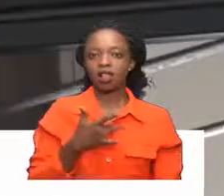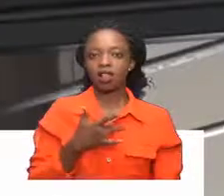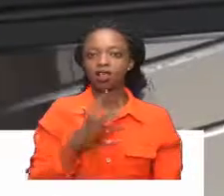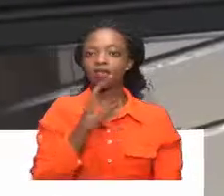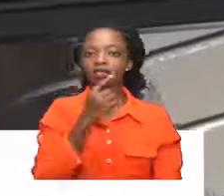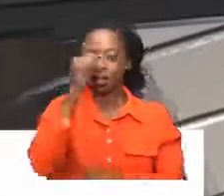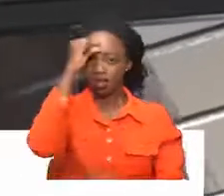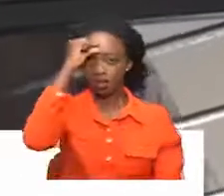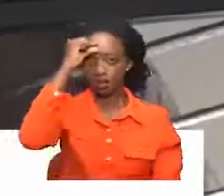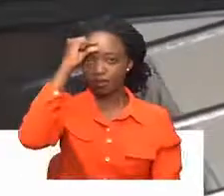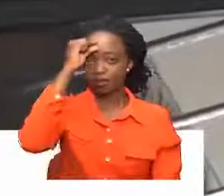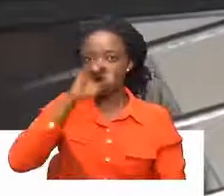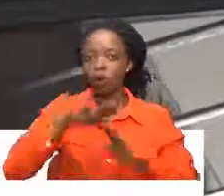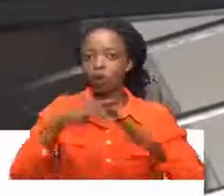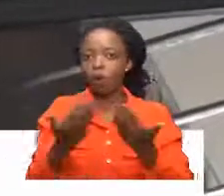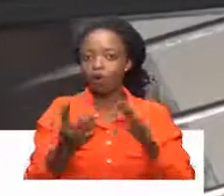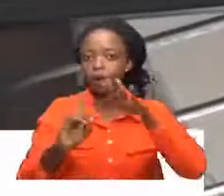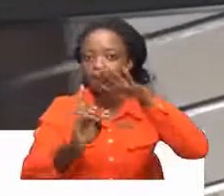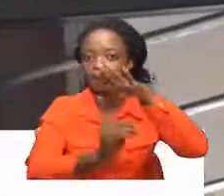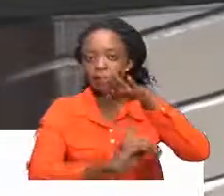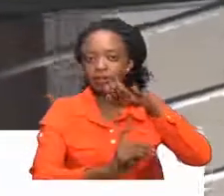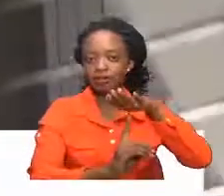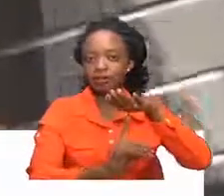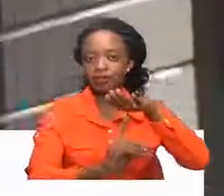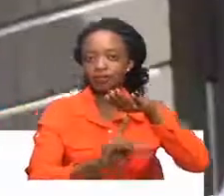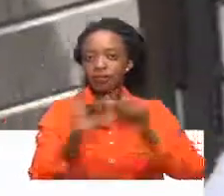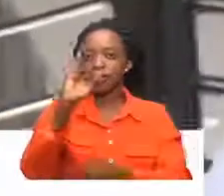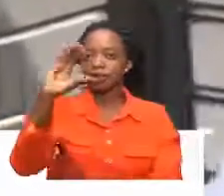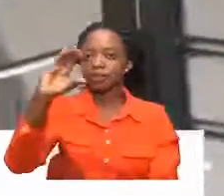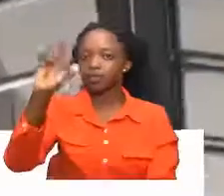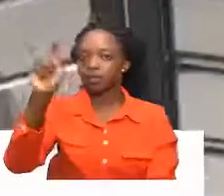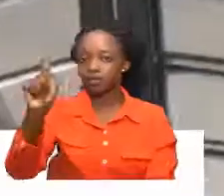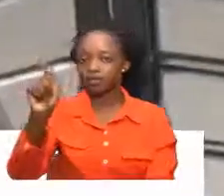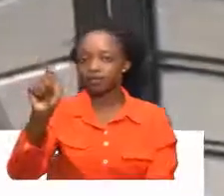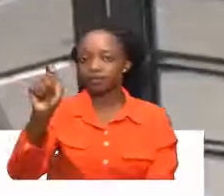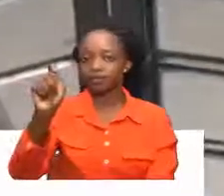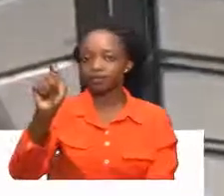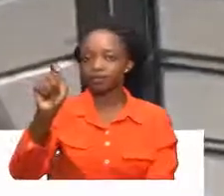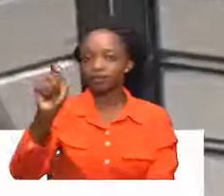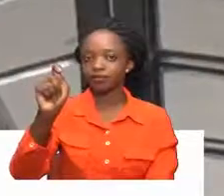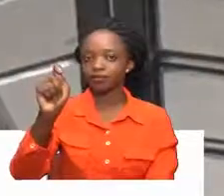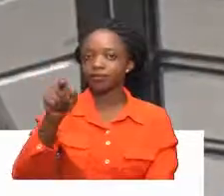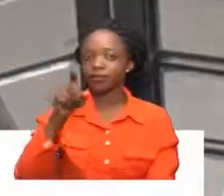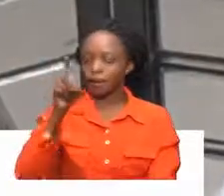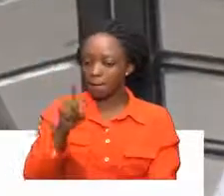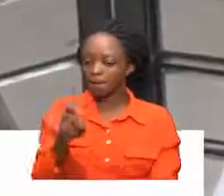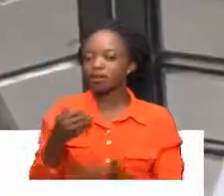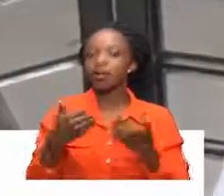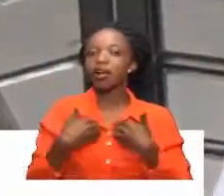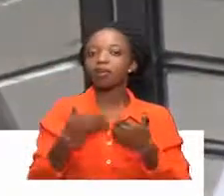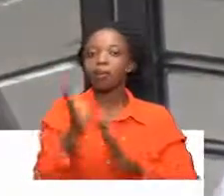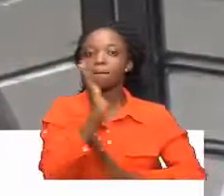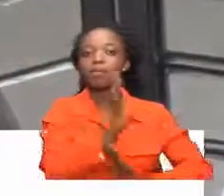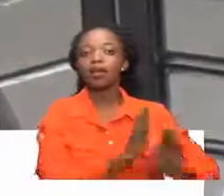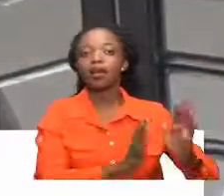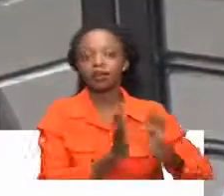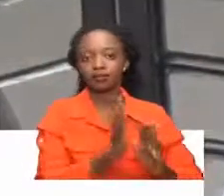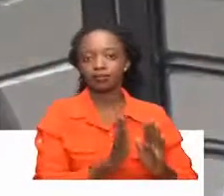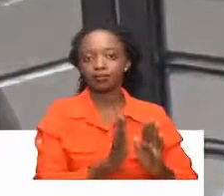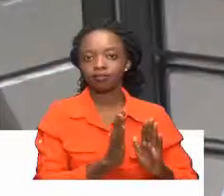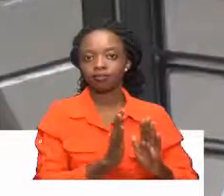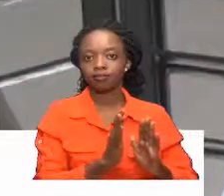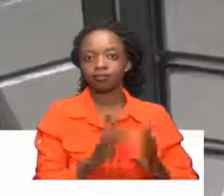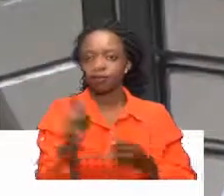serikali ama na wizara ya ICT ni kwamba wanahitaji kuweka